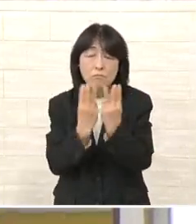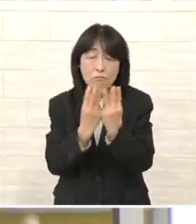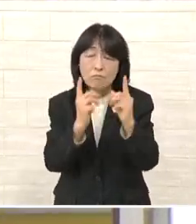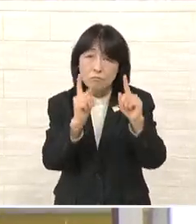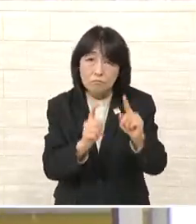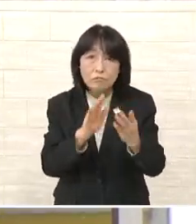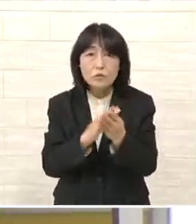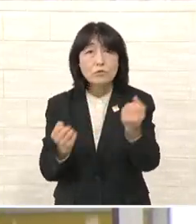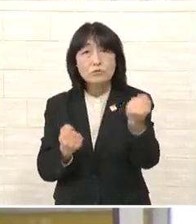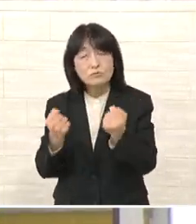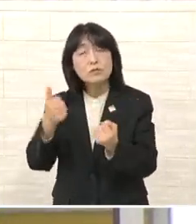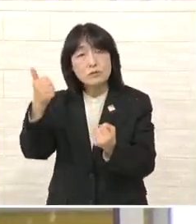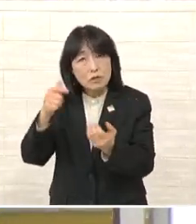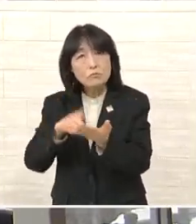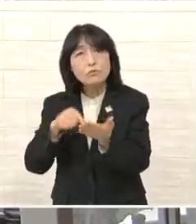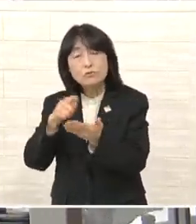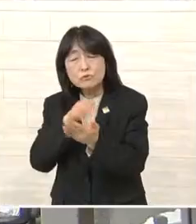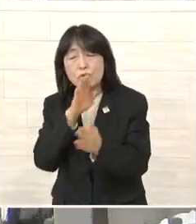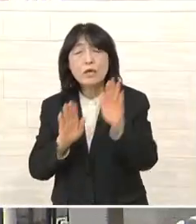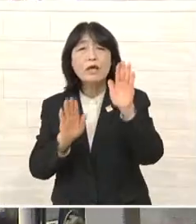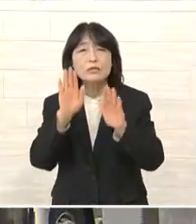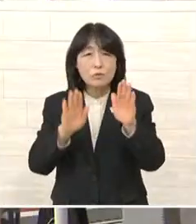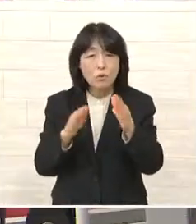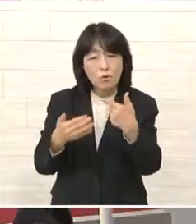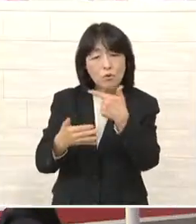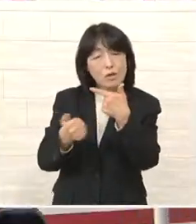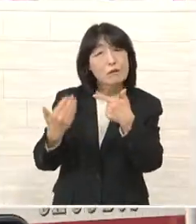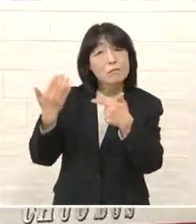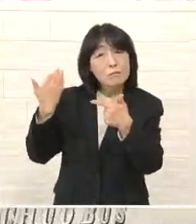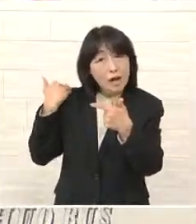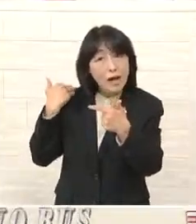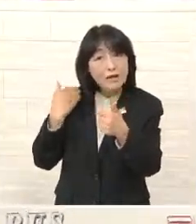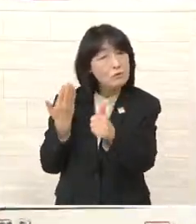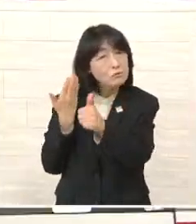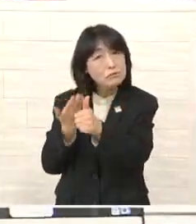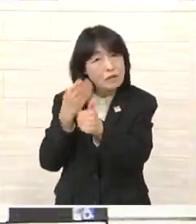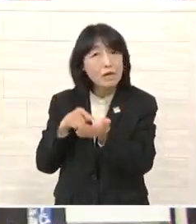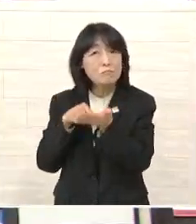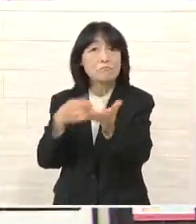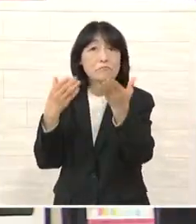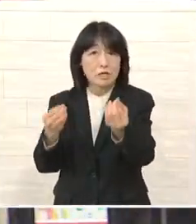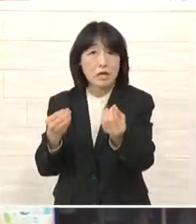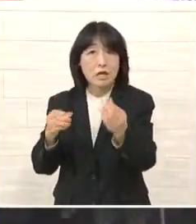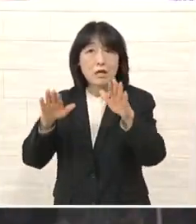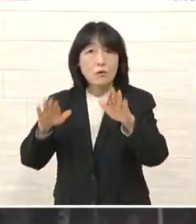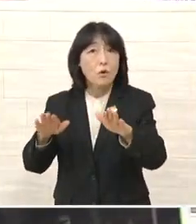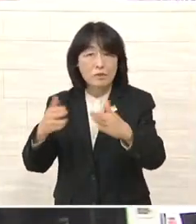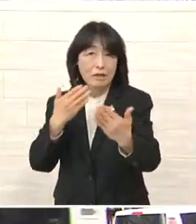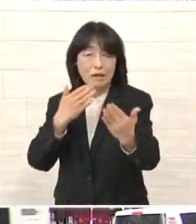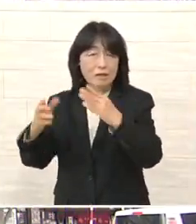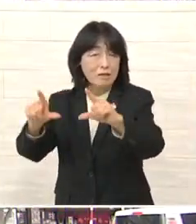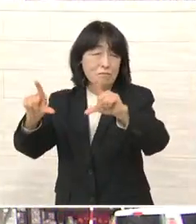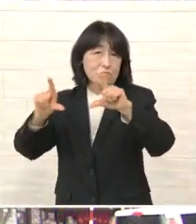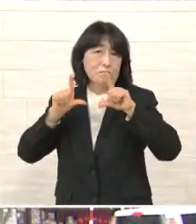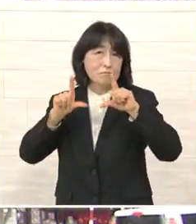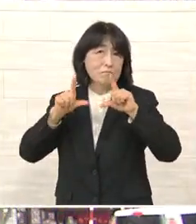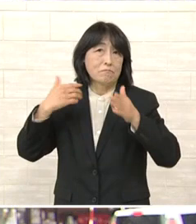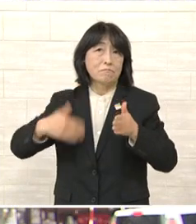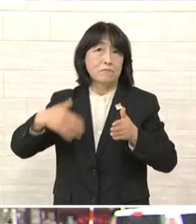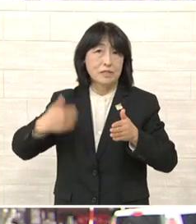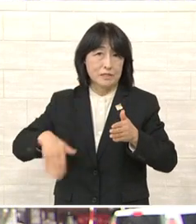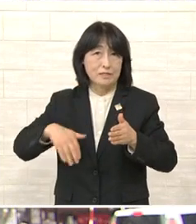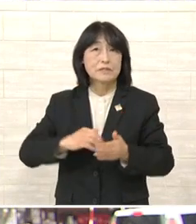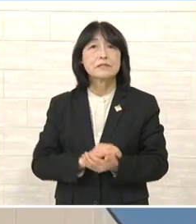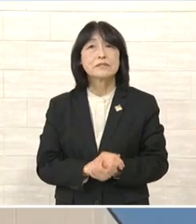の現状についておよそ半月前に取材を申し込みましたが、今日までに明確な回答は来ませんでした。